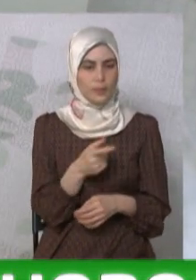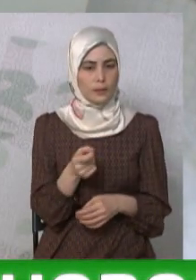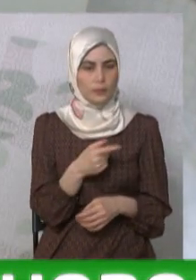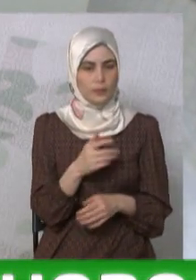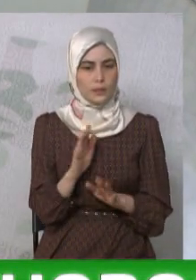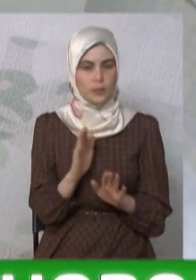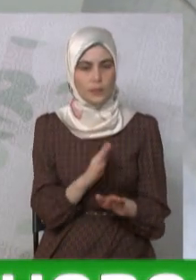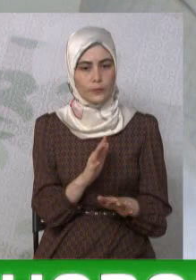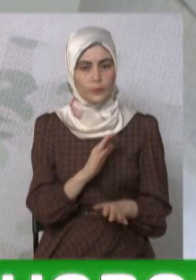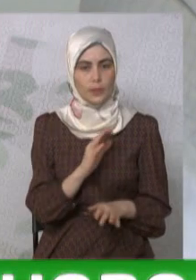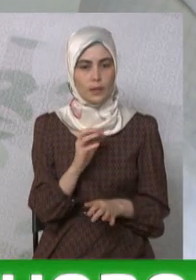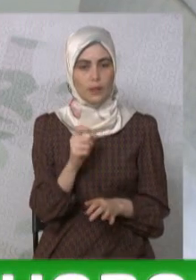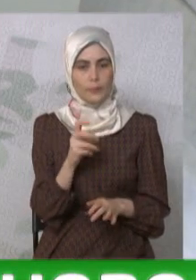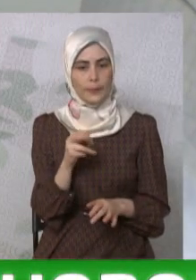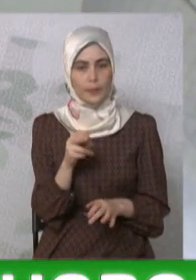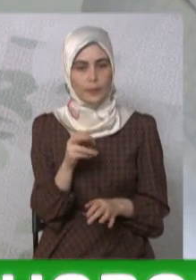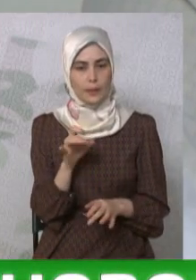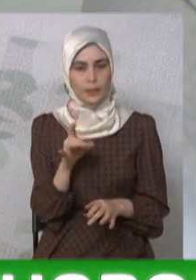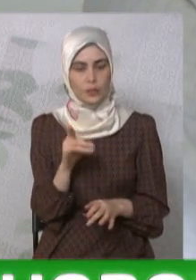Заведующий был у нас Ахмед Горчханов.